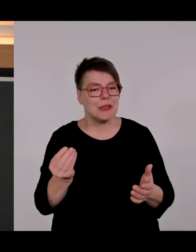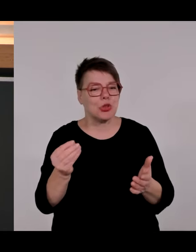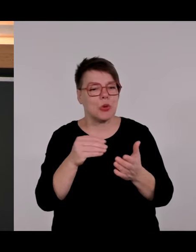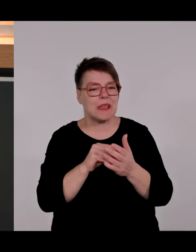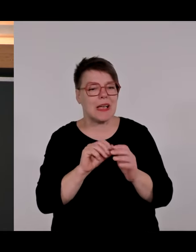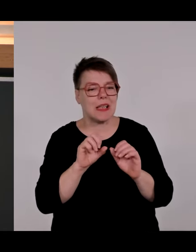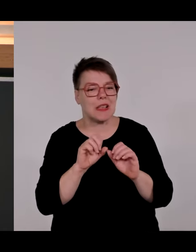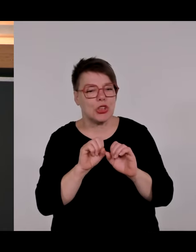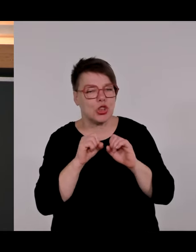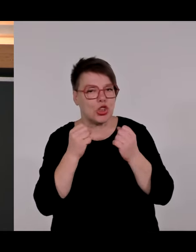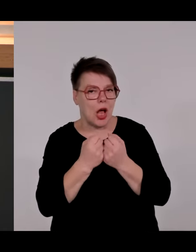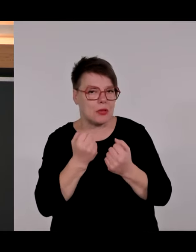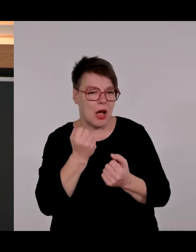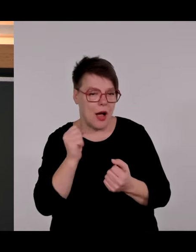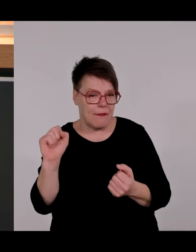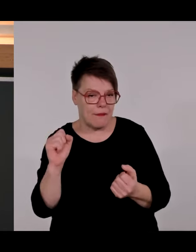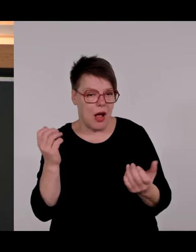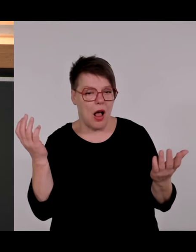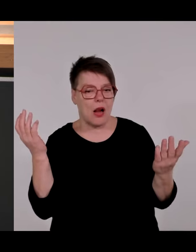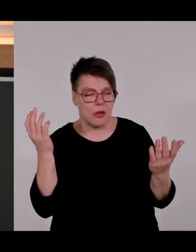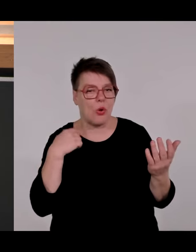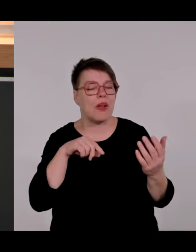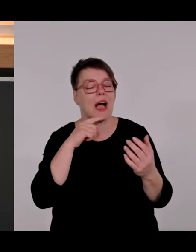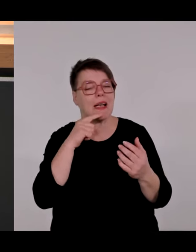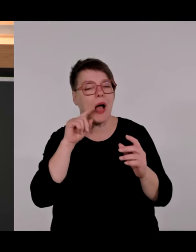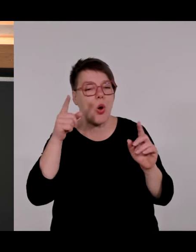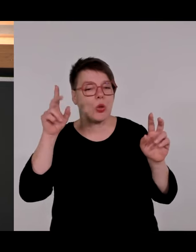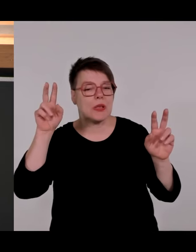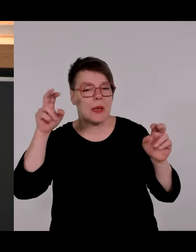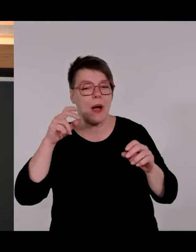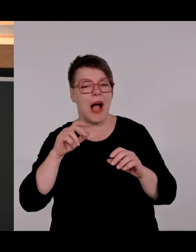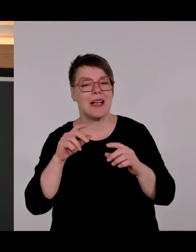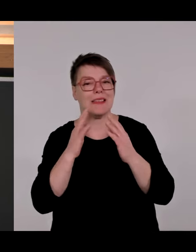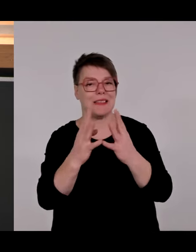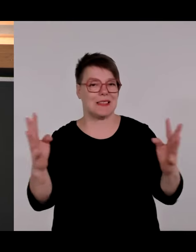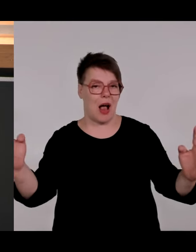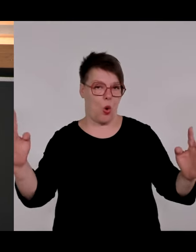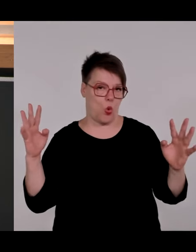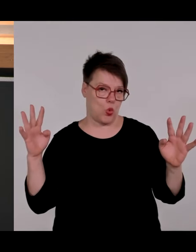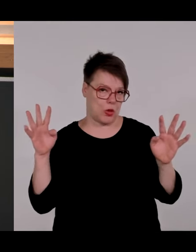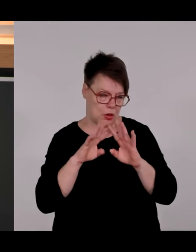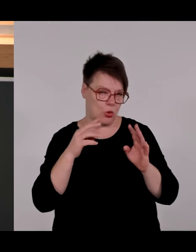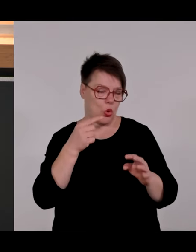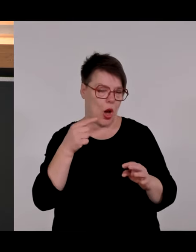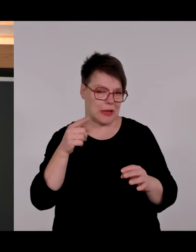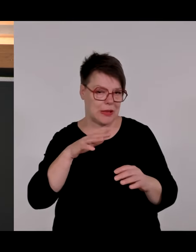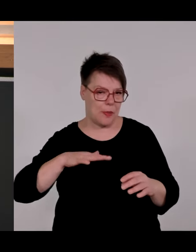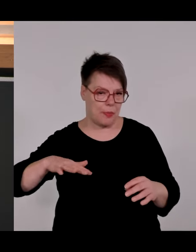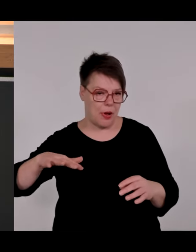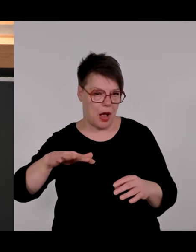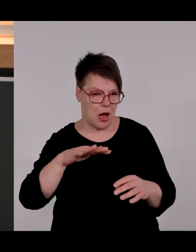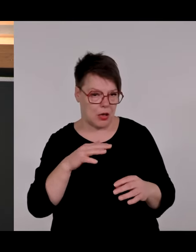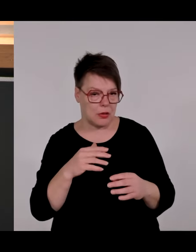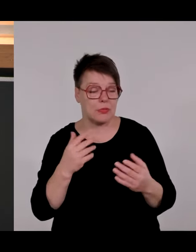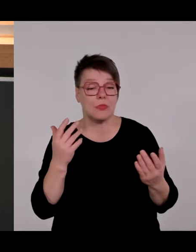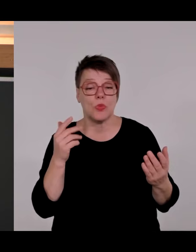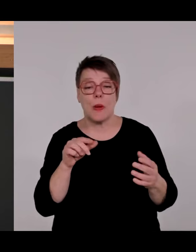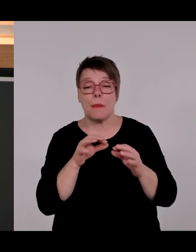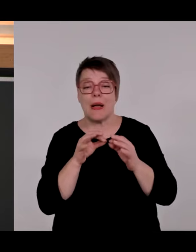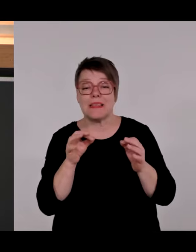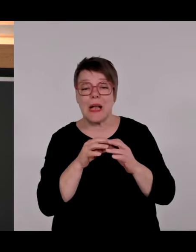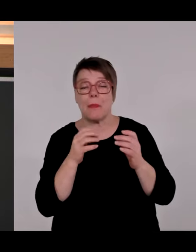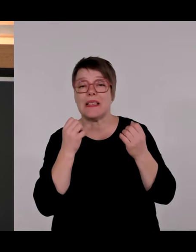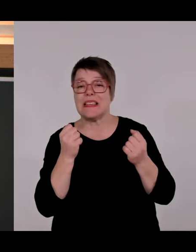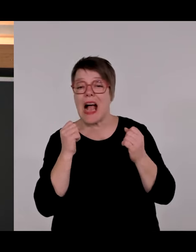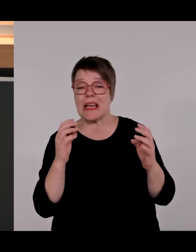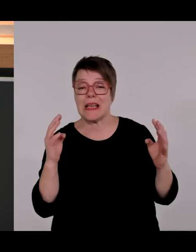von rund 16 Millionen Euro, liebe Kolleginnen und Kollegen. Allein an dieser Summe wird deutlich, dass es